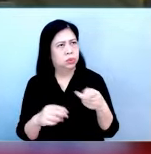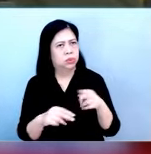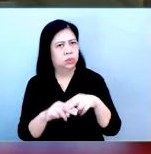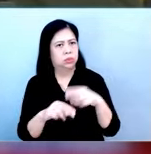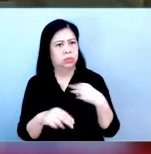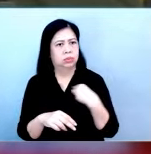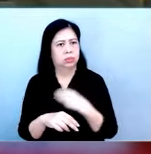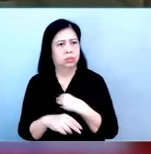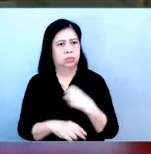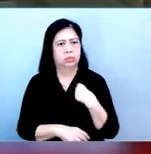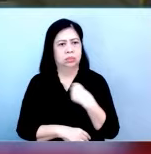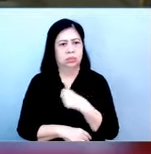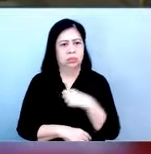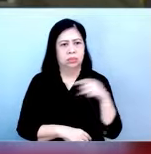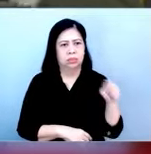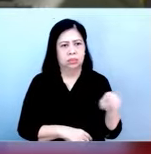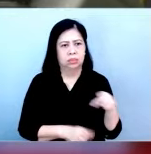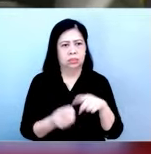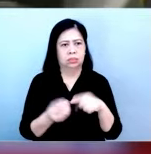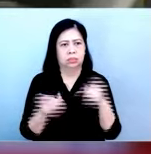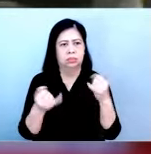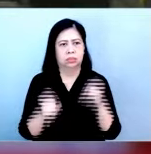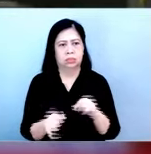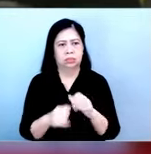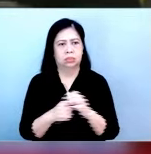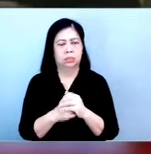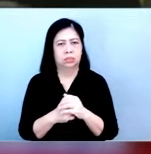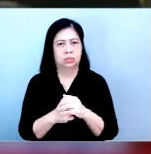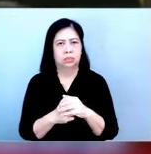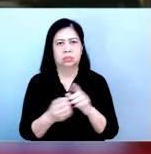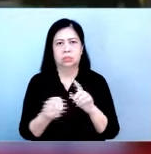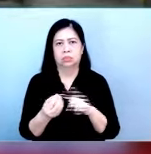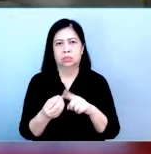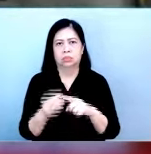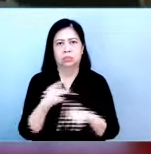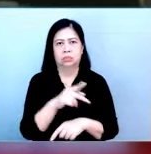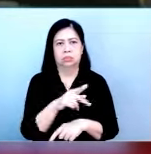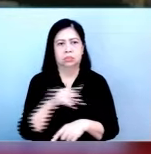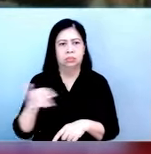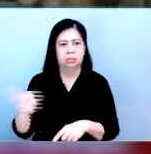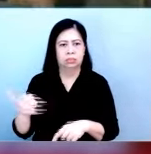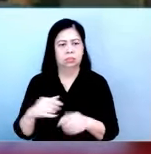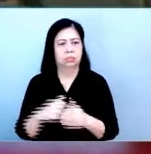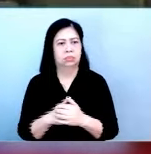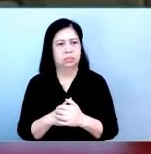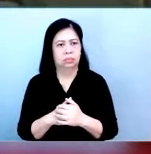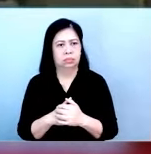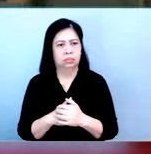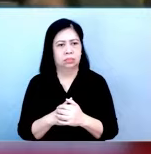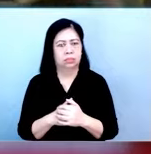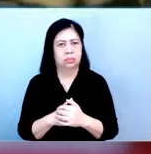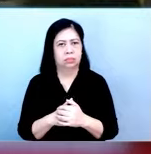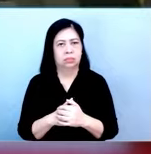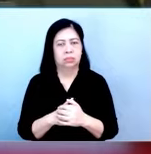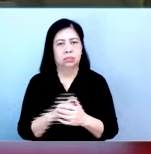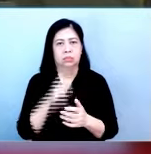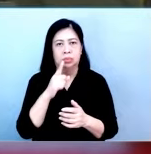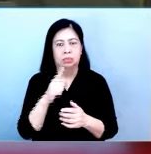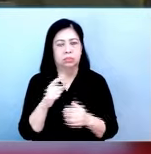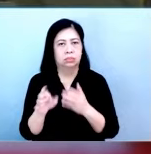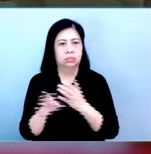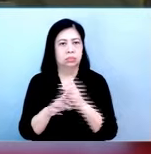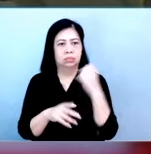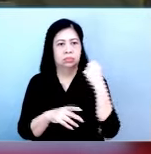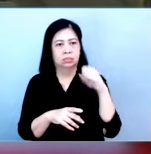of the Senate on the issues surrounding the People's Initiative are direct violation